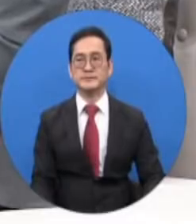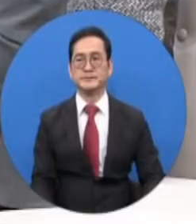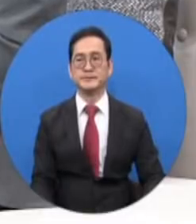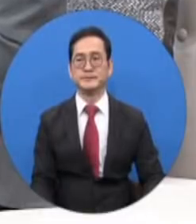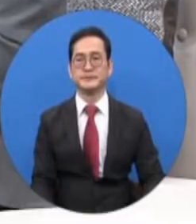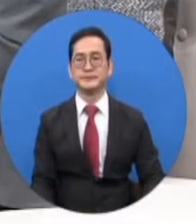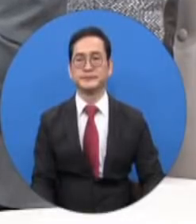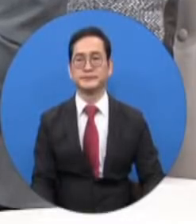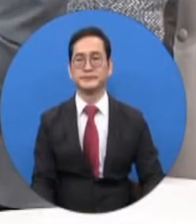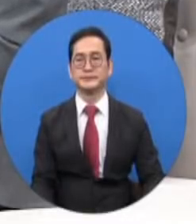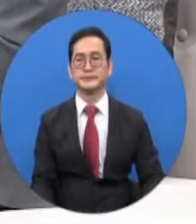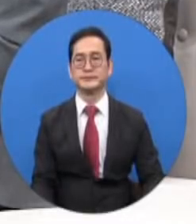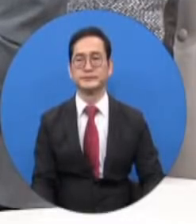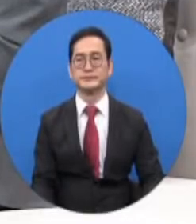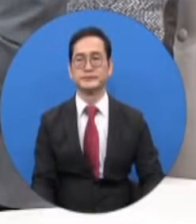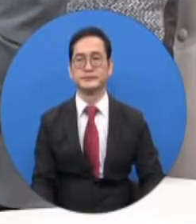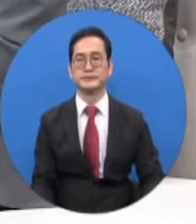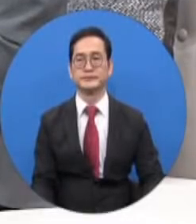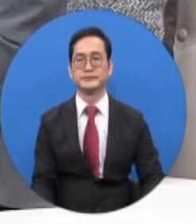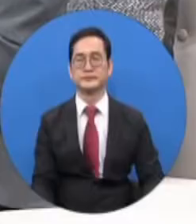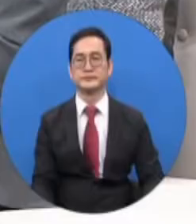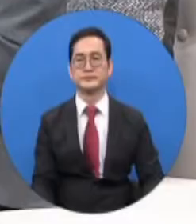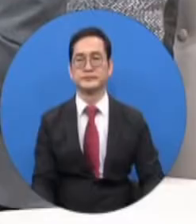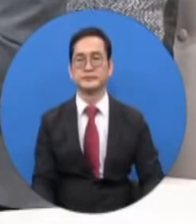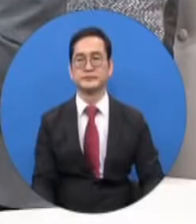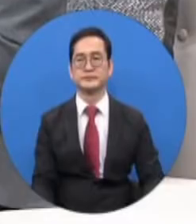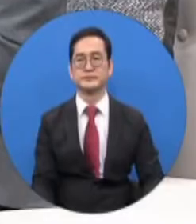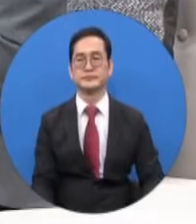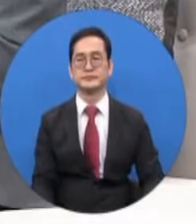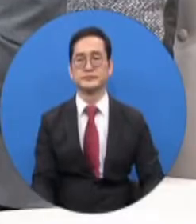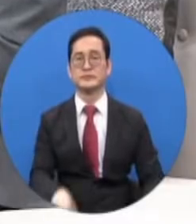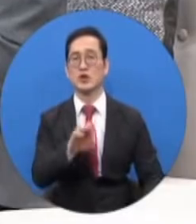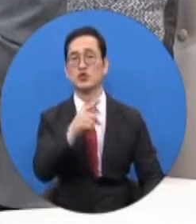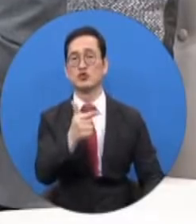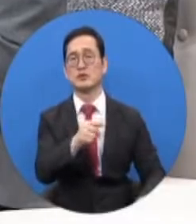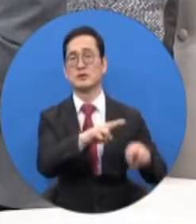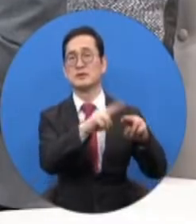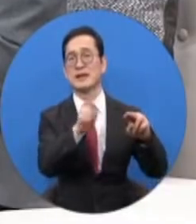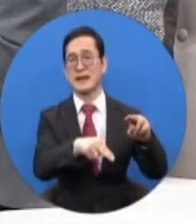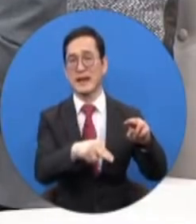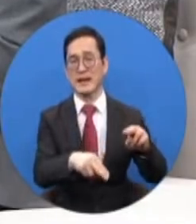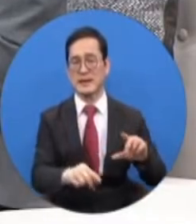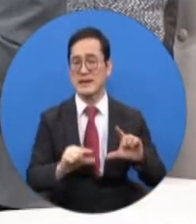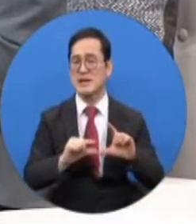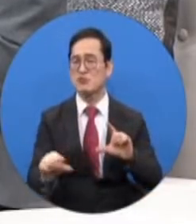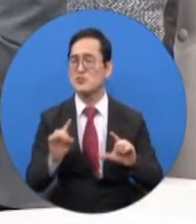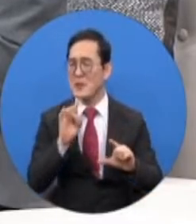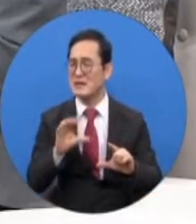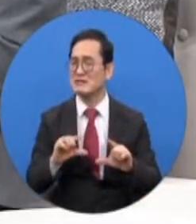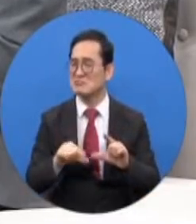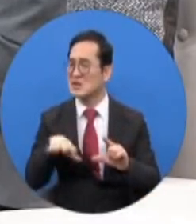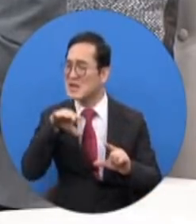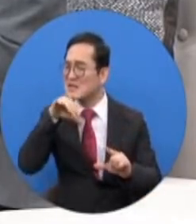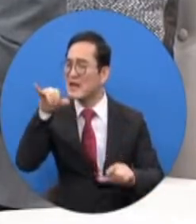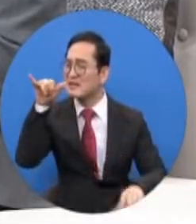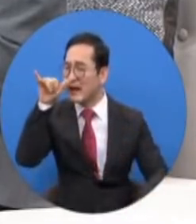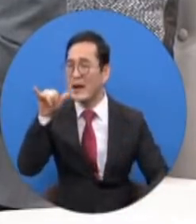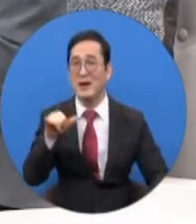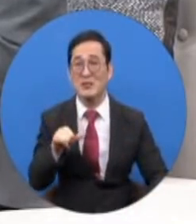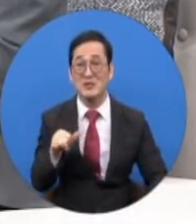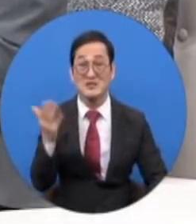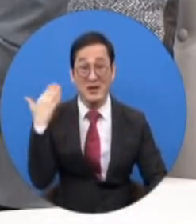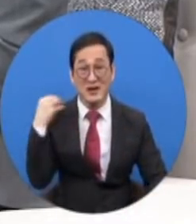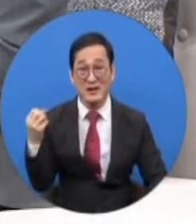출연해서 일부의 목소리에 불과하다. 윤호중 사퇴는. 그때 상황은 그랬던 것 같은데 지금 보면